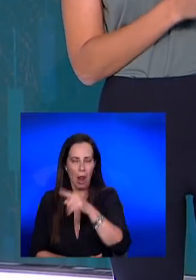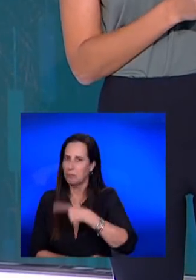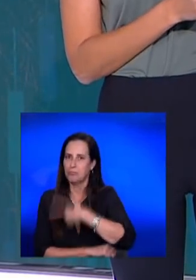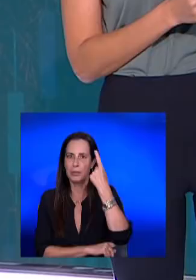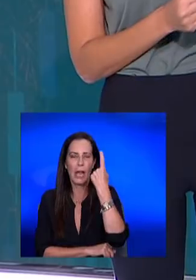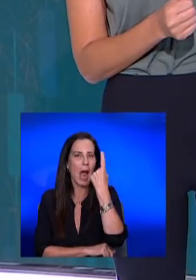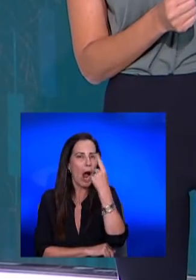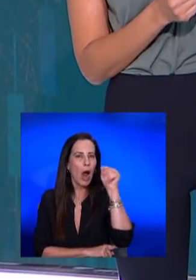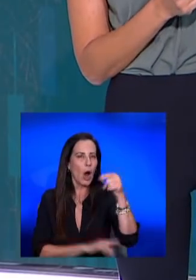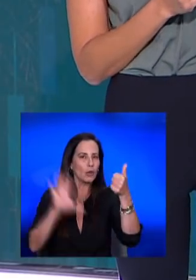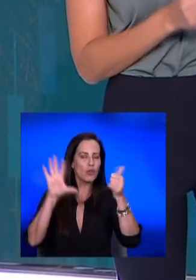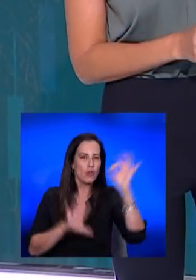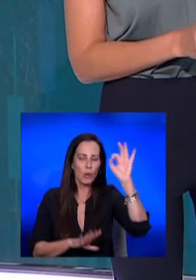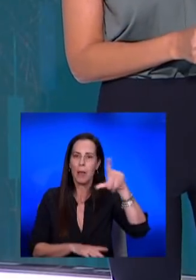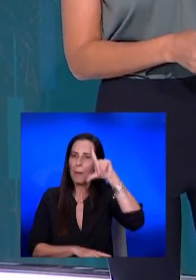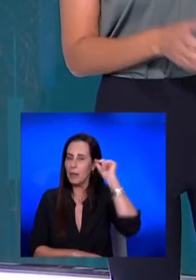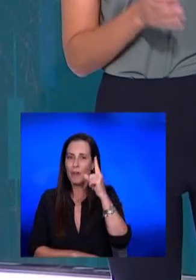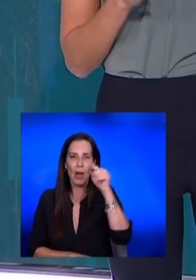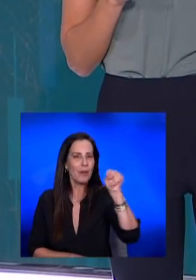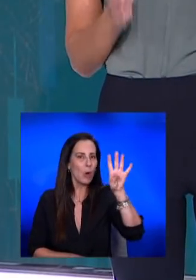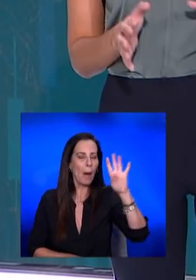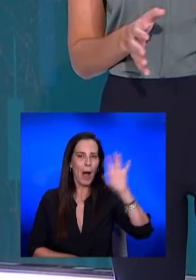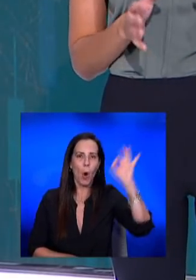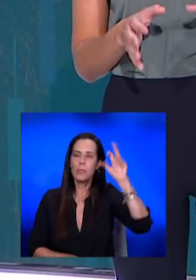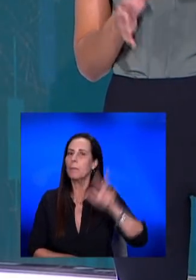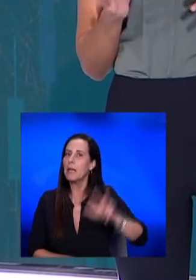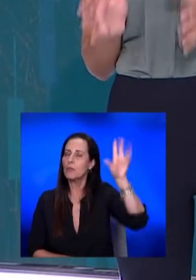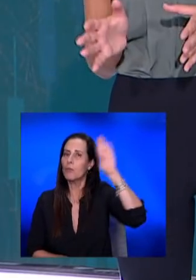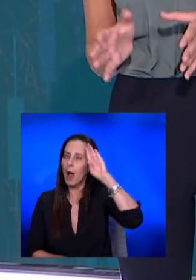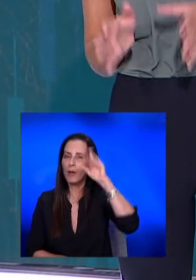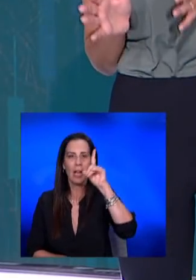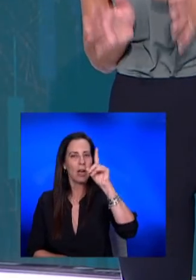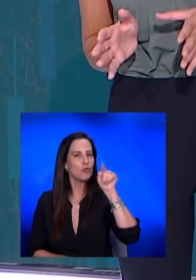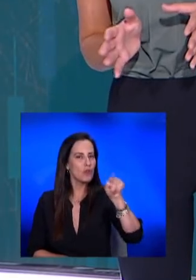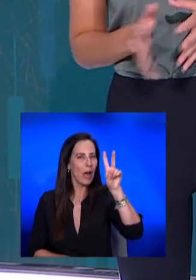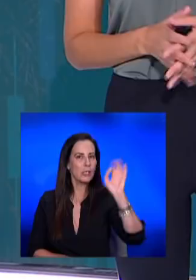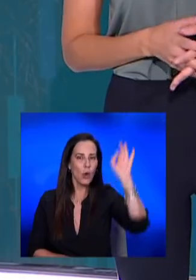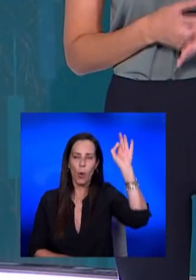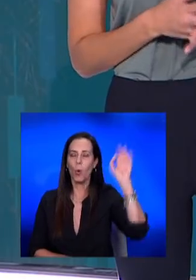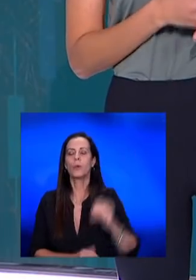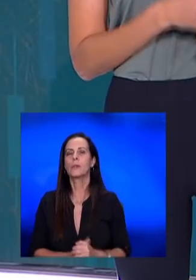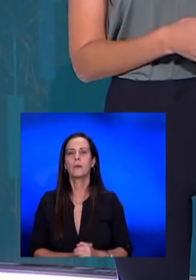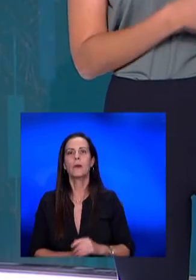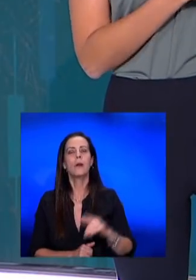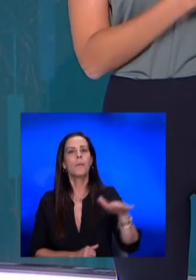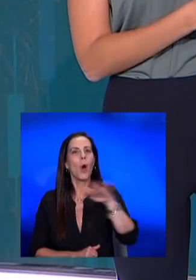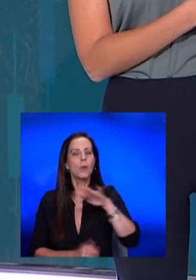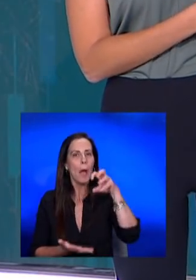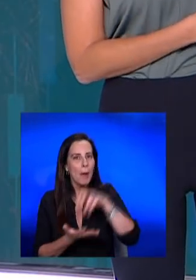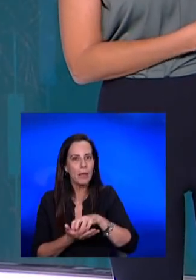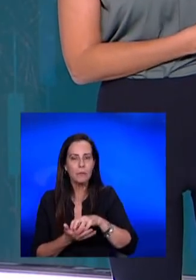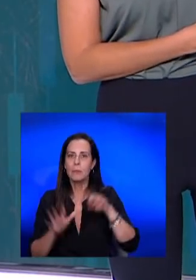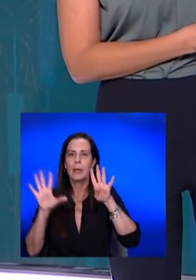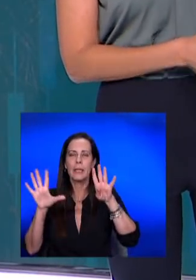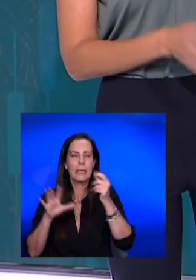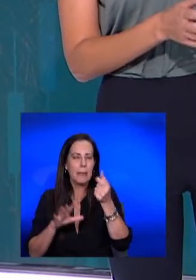באחוז ושש עשיריות, בתל אביב באחוז וארבע, בצפון ובחיפה באחוז ושתי עשיריות כל אחד, ובמחוז המרכז בתשע